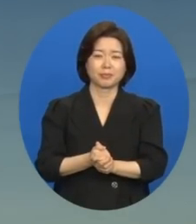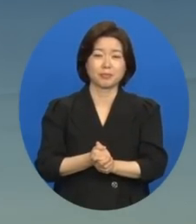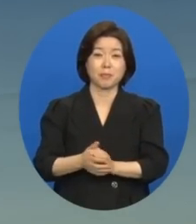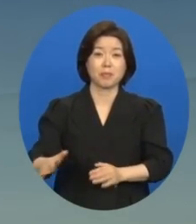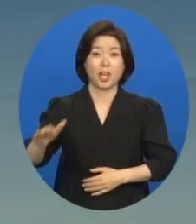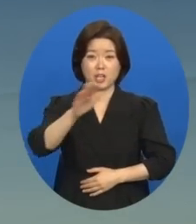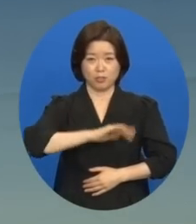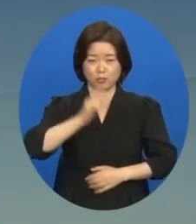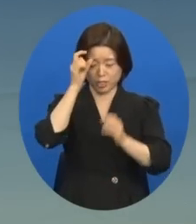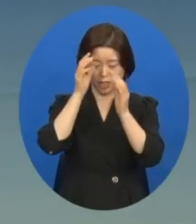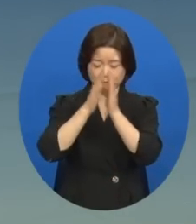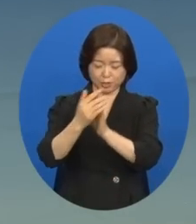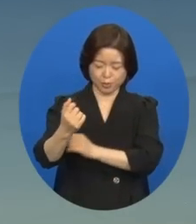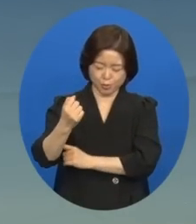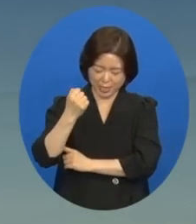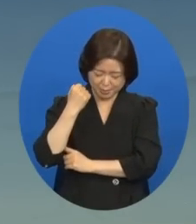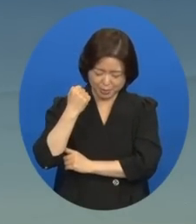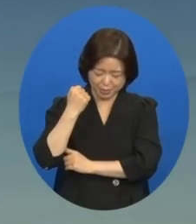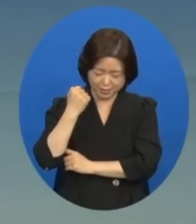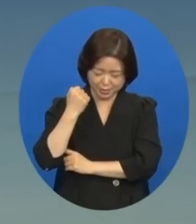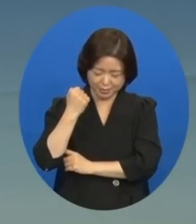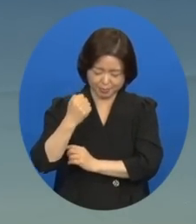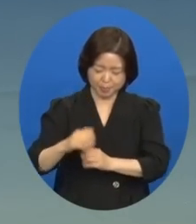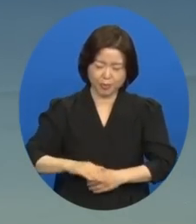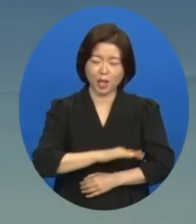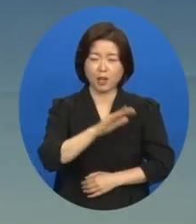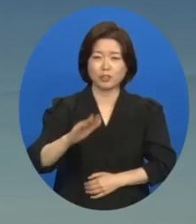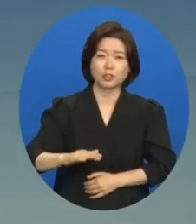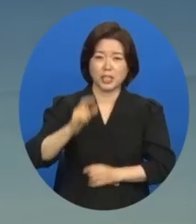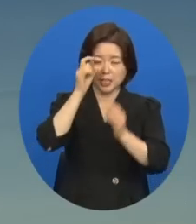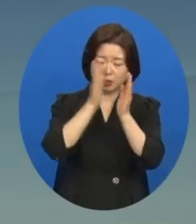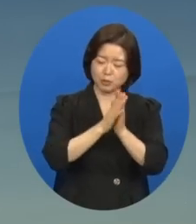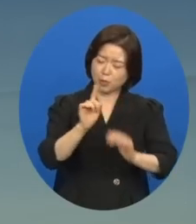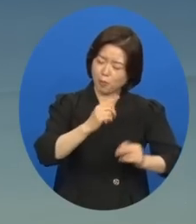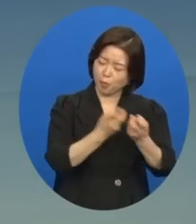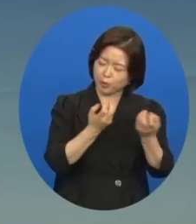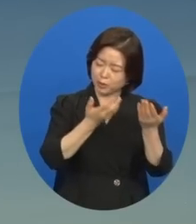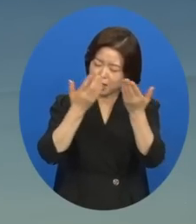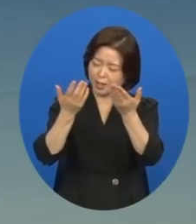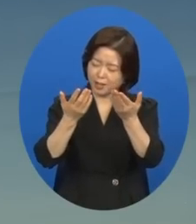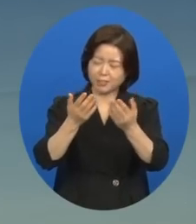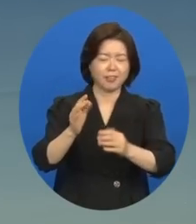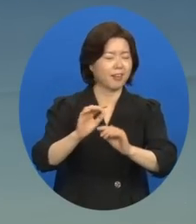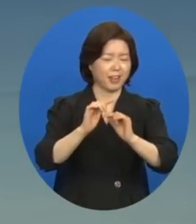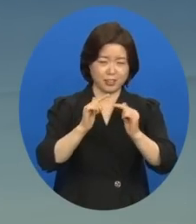우리의 기도의 능력은 우리의 기도를 어떻게 하느냐에 달려있지 않고